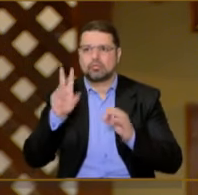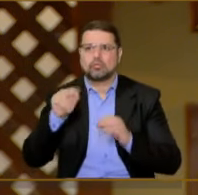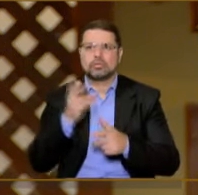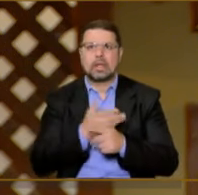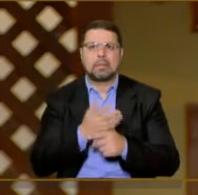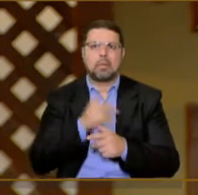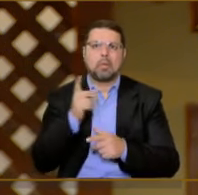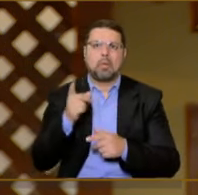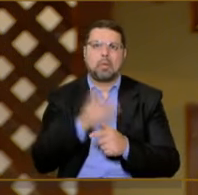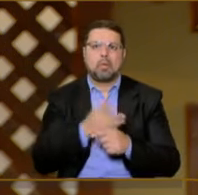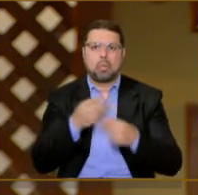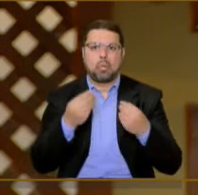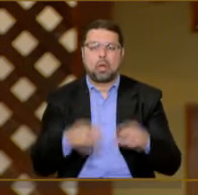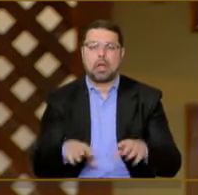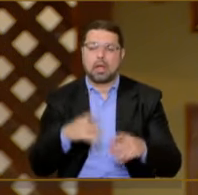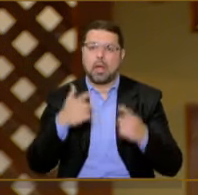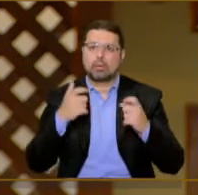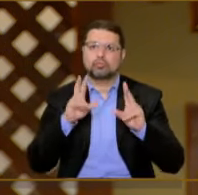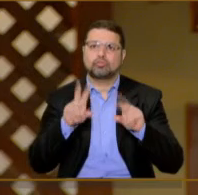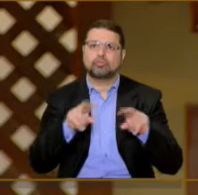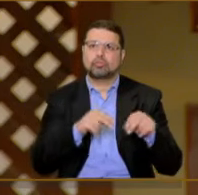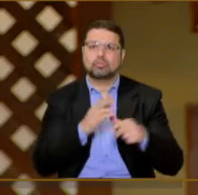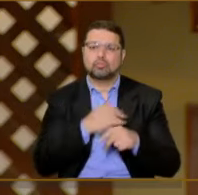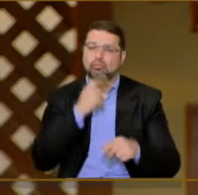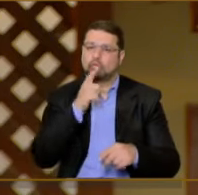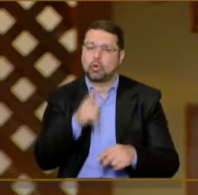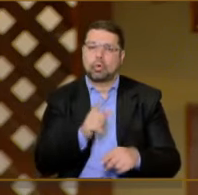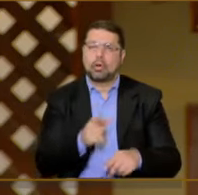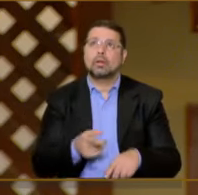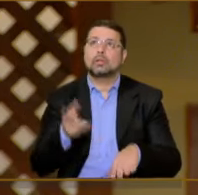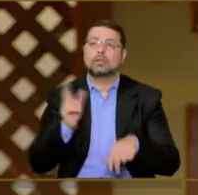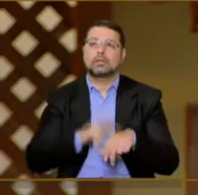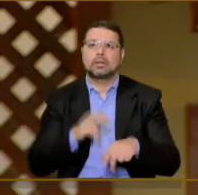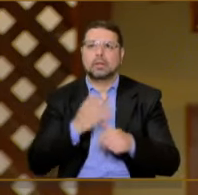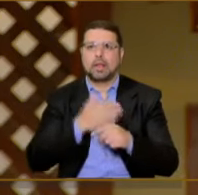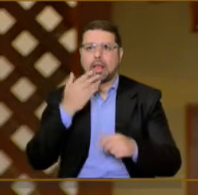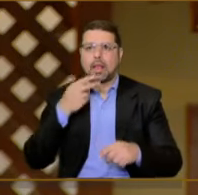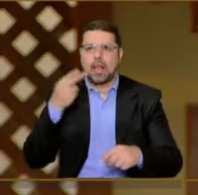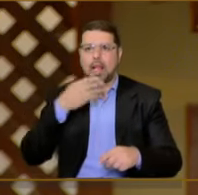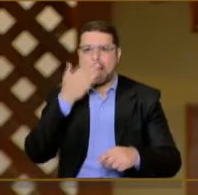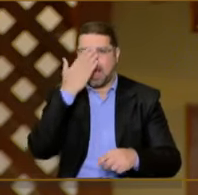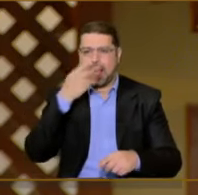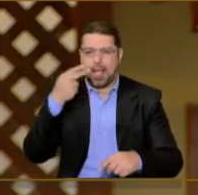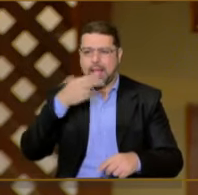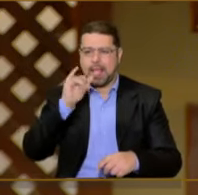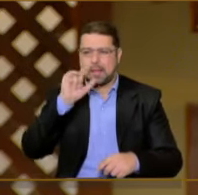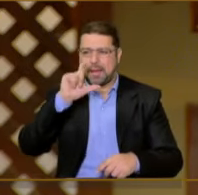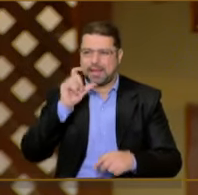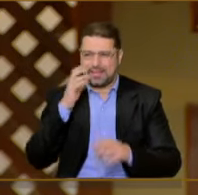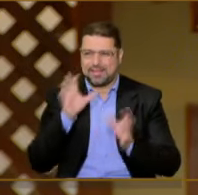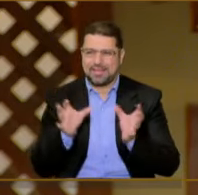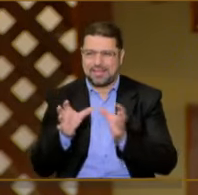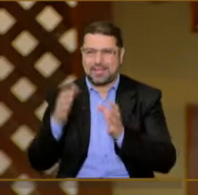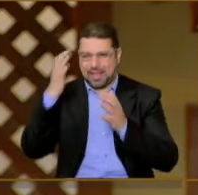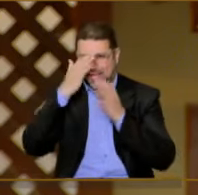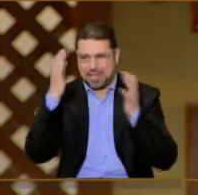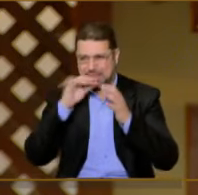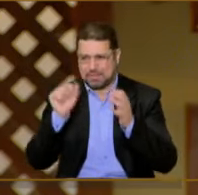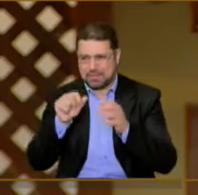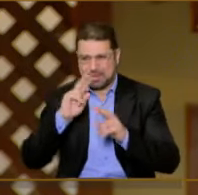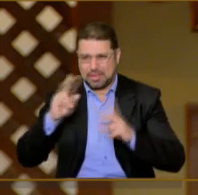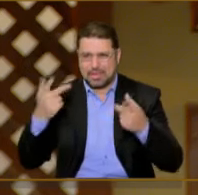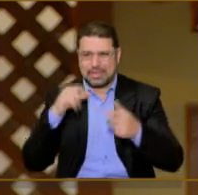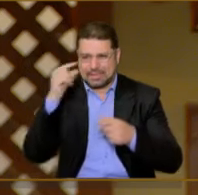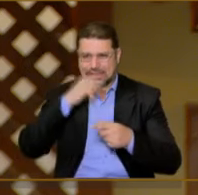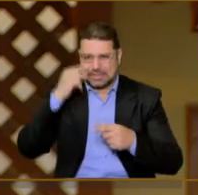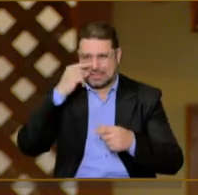السبب النكسه وطبعا مش هحكي لك بقى عن بني علمان بني علمان اللي هو التيار العلماني يعني ازاي بقى اللي